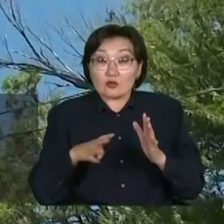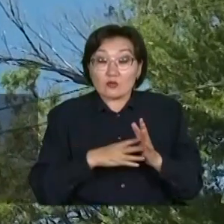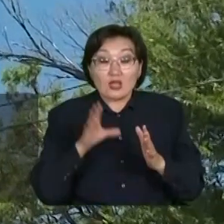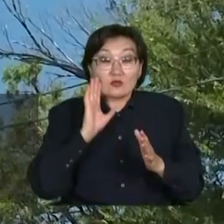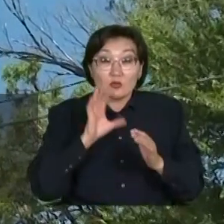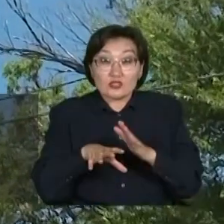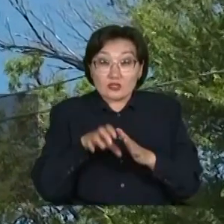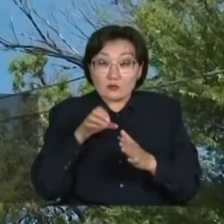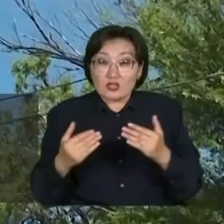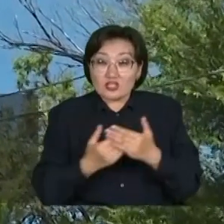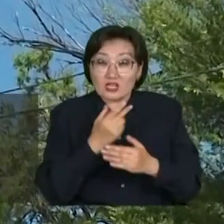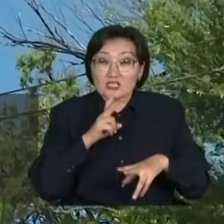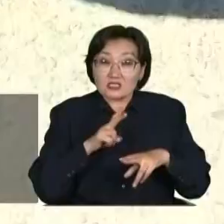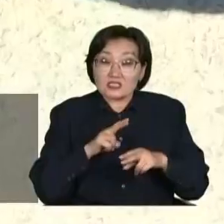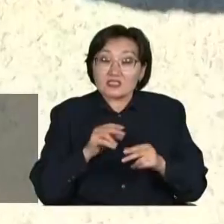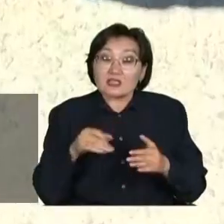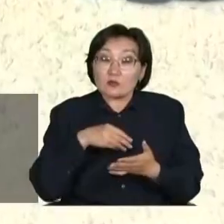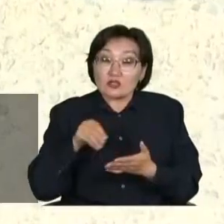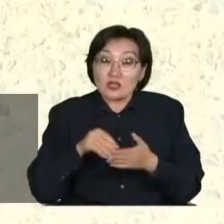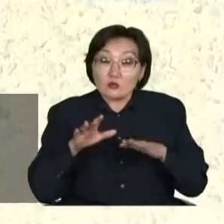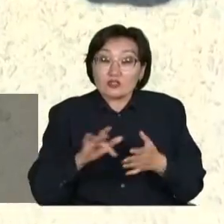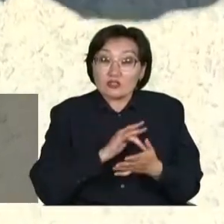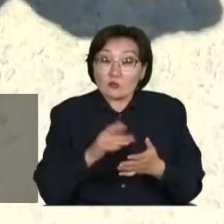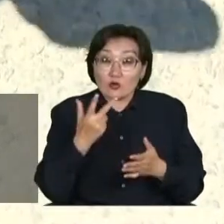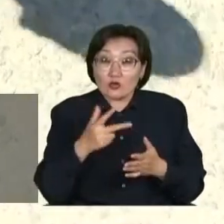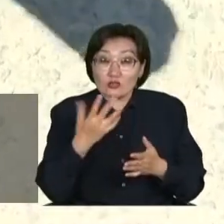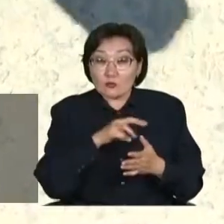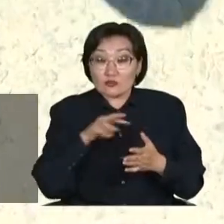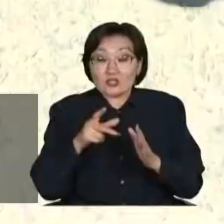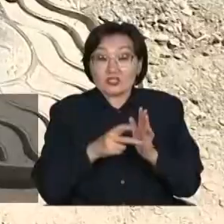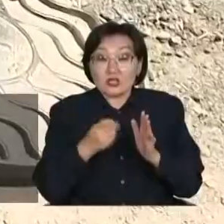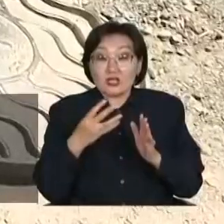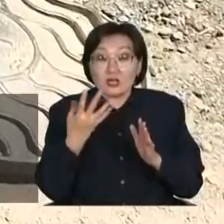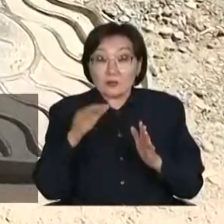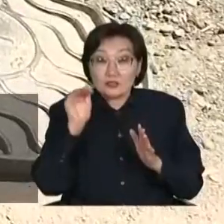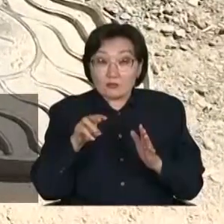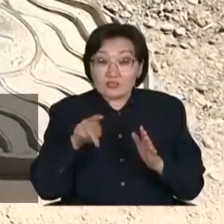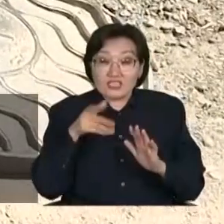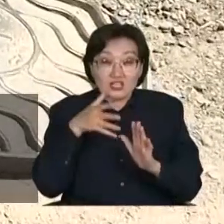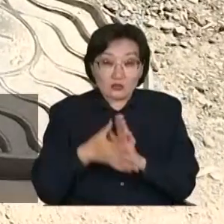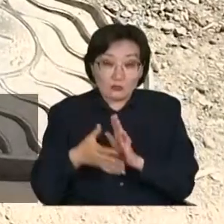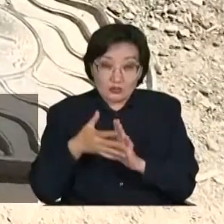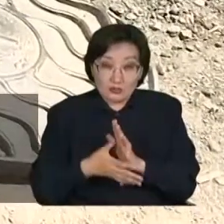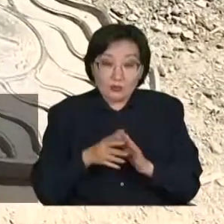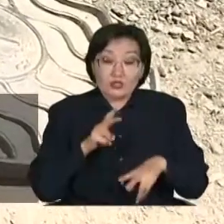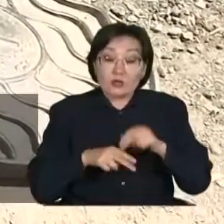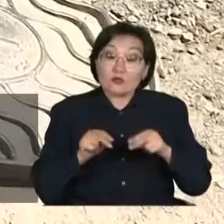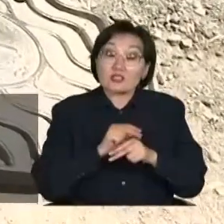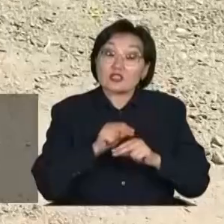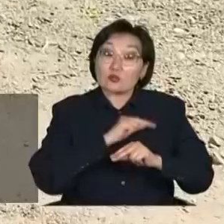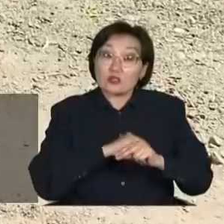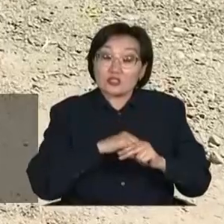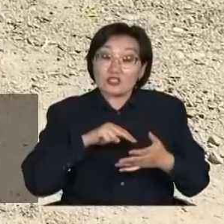орнына жаңасы сатып алынған. Оған жергілікті бюджеттен 35 миллион 845 мың теңге жұмсалды. Енді құрылыс монтаж